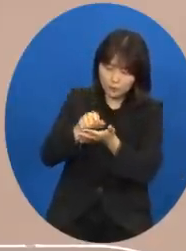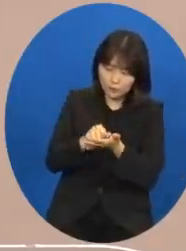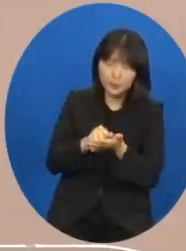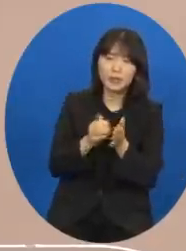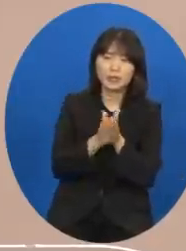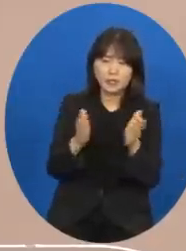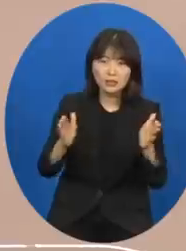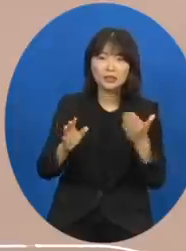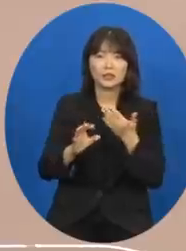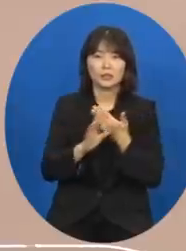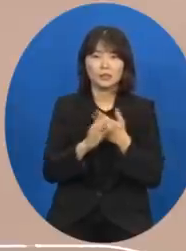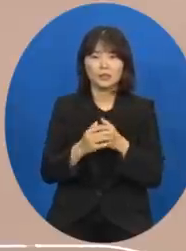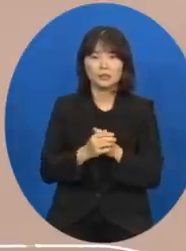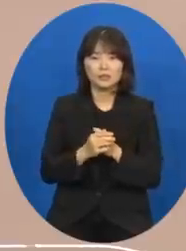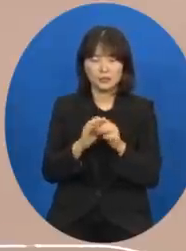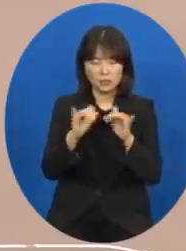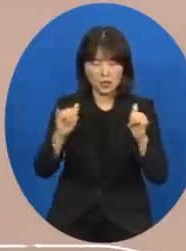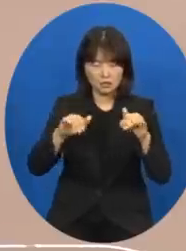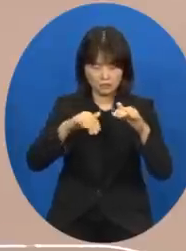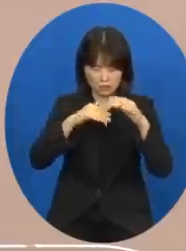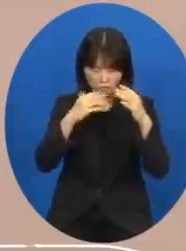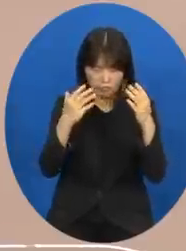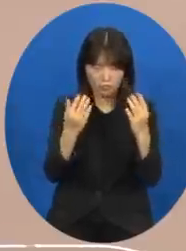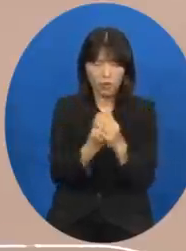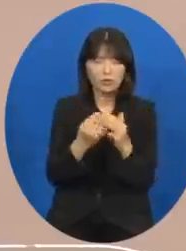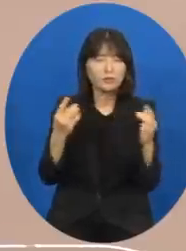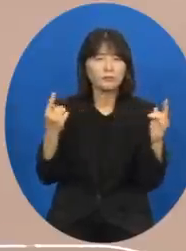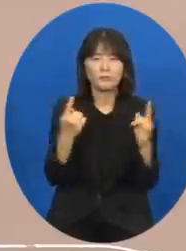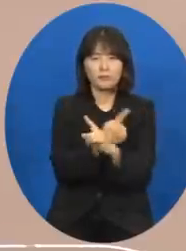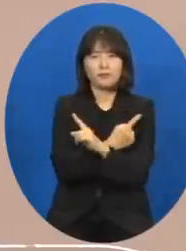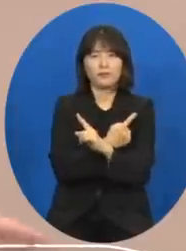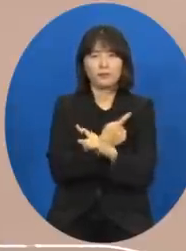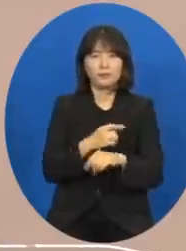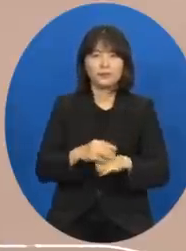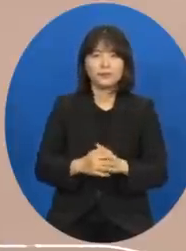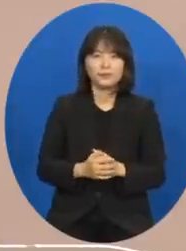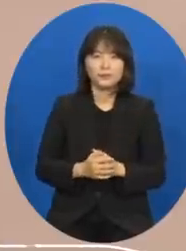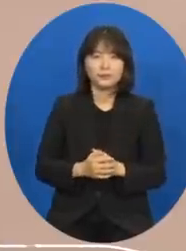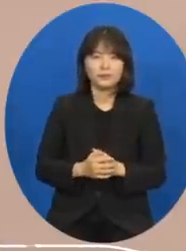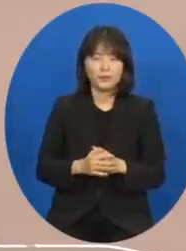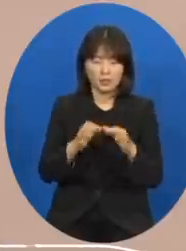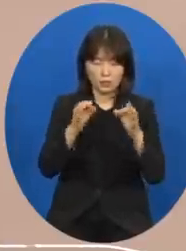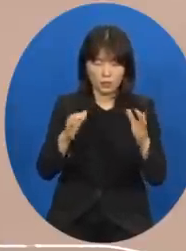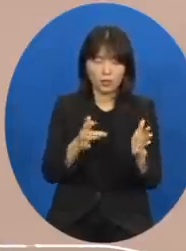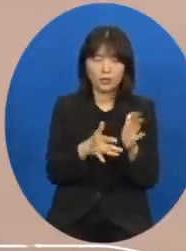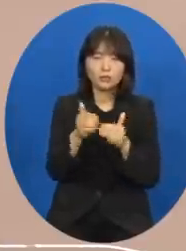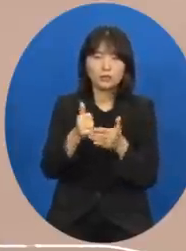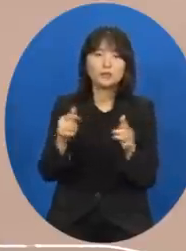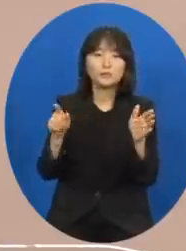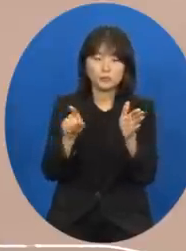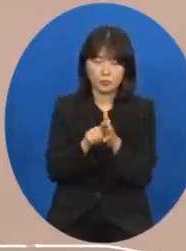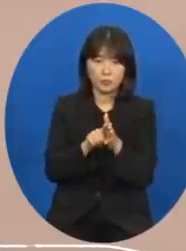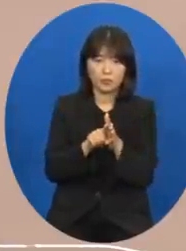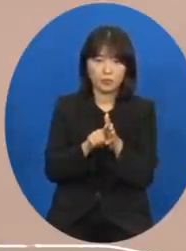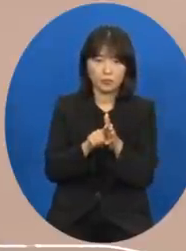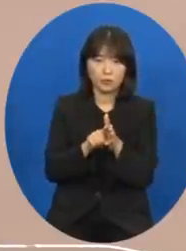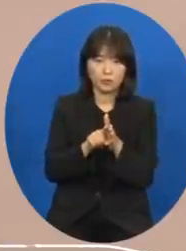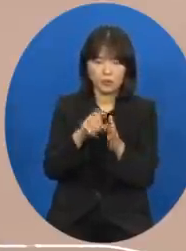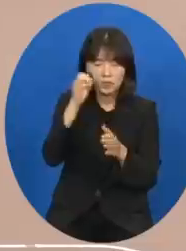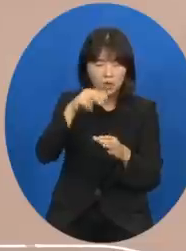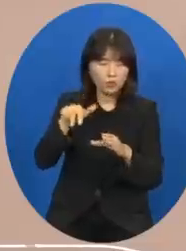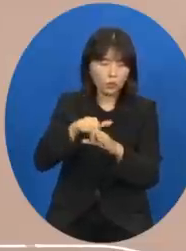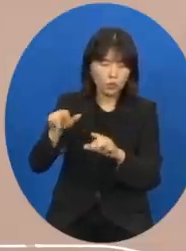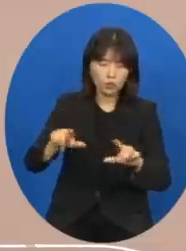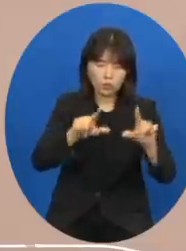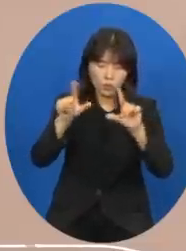시작하면 사람이 완전히 달라져요. 그동안에 우리가 예수님을 믿고도 그저